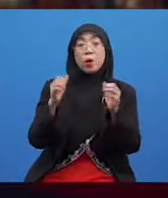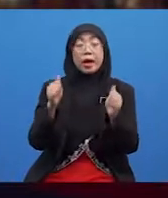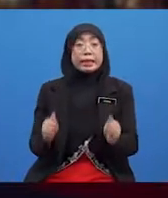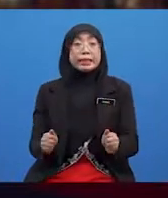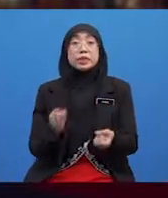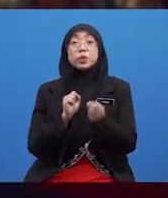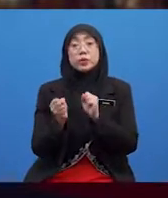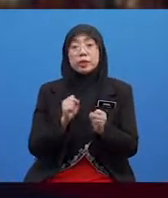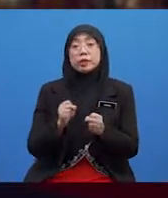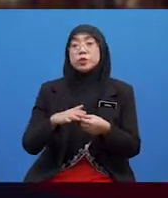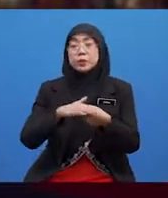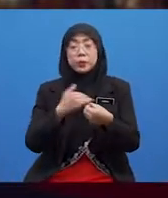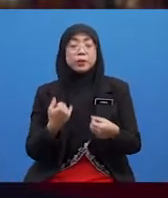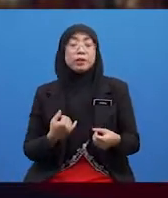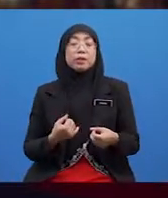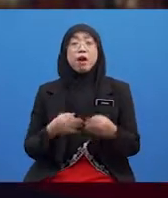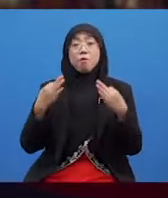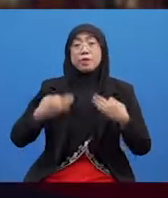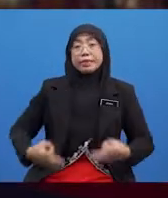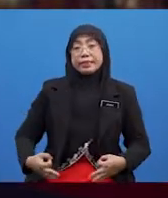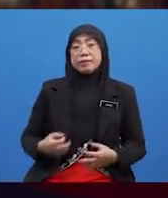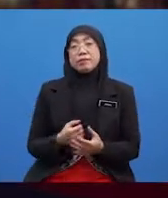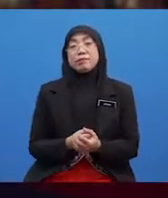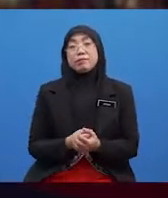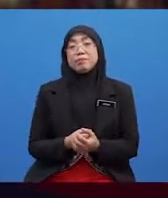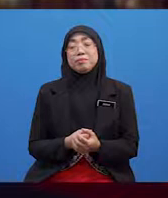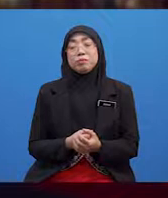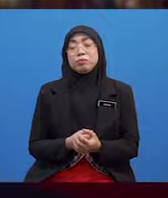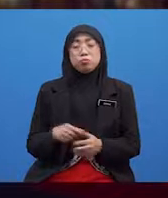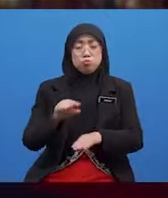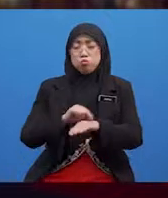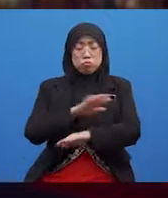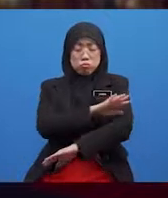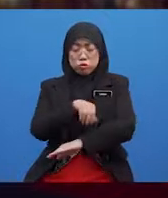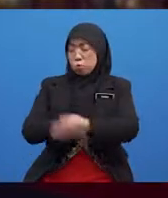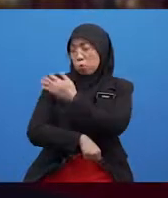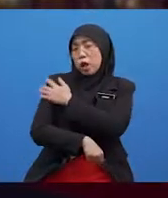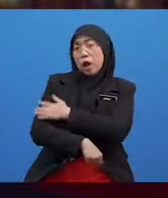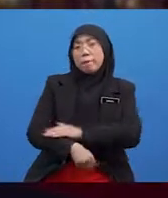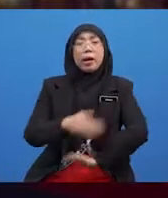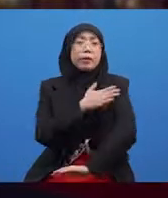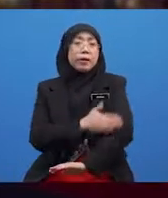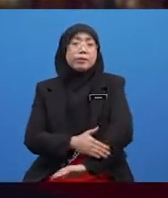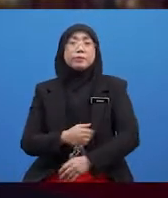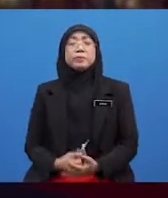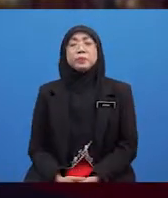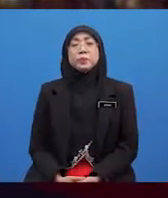Tindak balas sistem saraf banyak dipengaruhi aspek flexibility dalam kawalan motor.